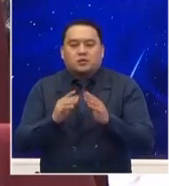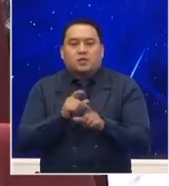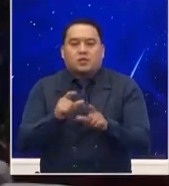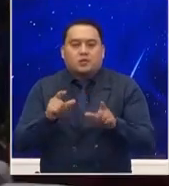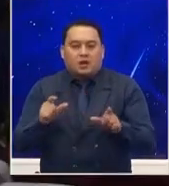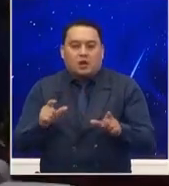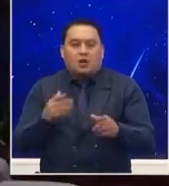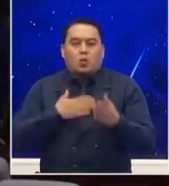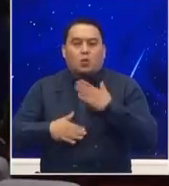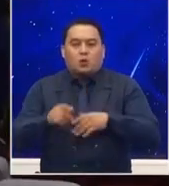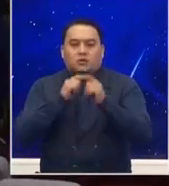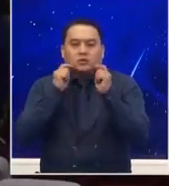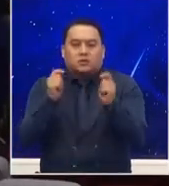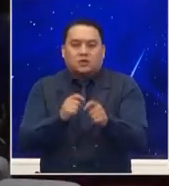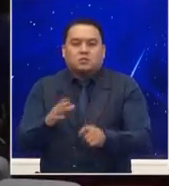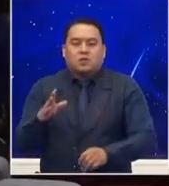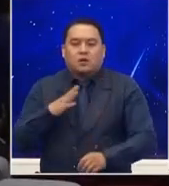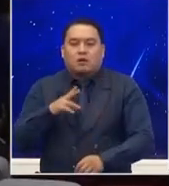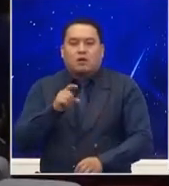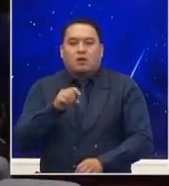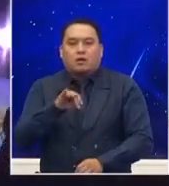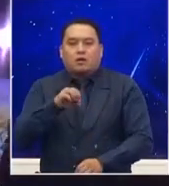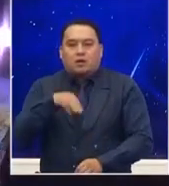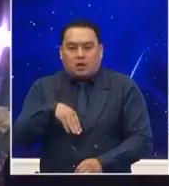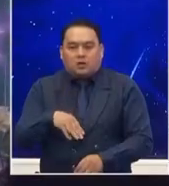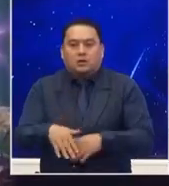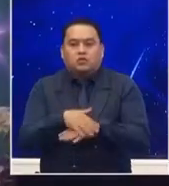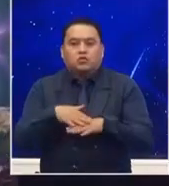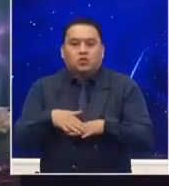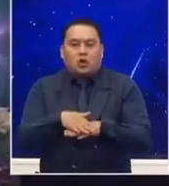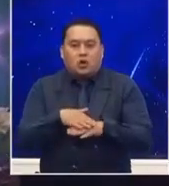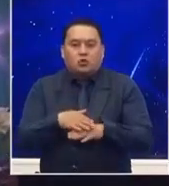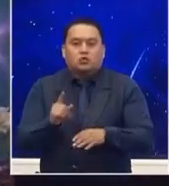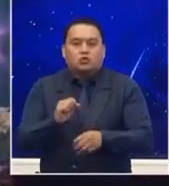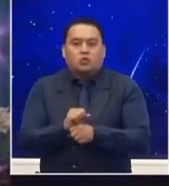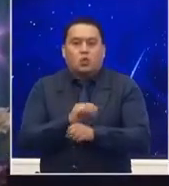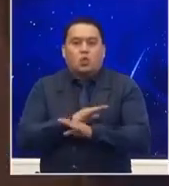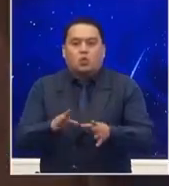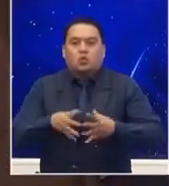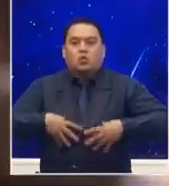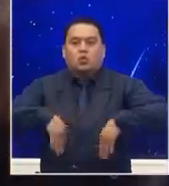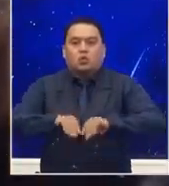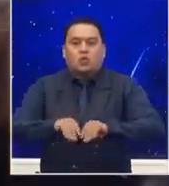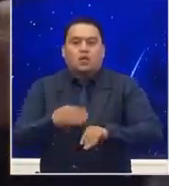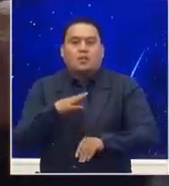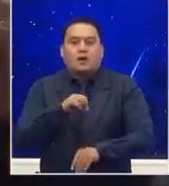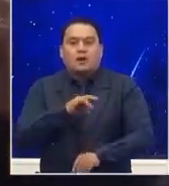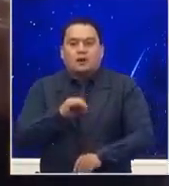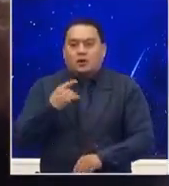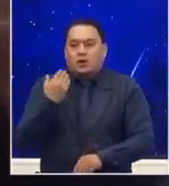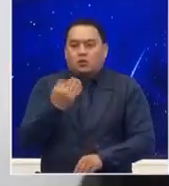жандарға қуаныш сыйлай білді. Қарекет мүшелері салтанатты шарада да тосылып қалмады. Ұйым құрылтайшысы Майдар